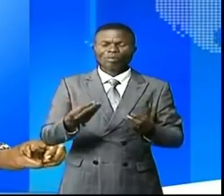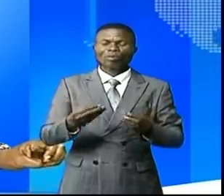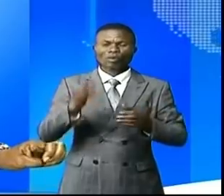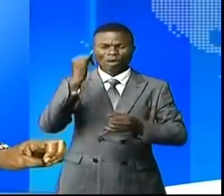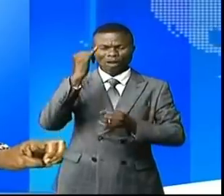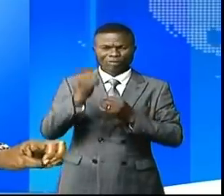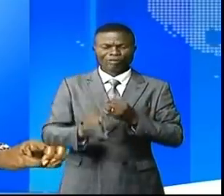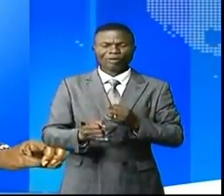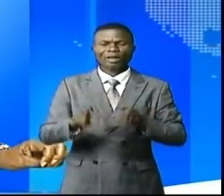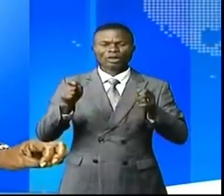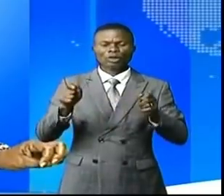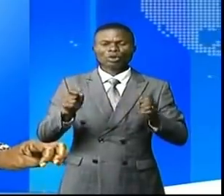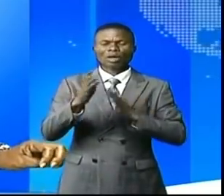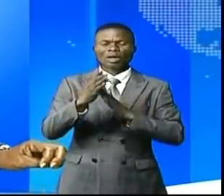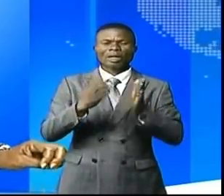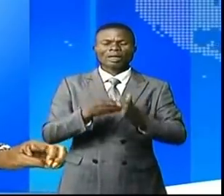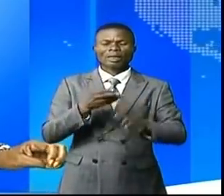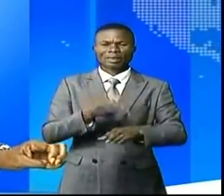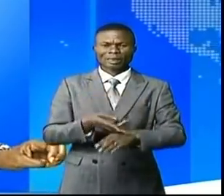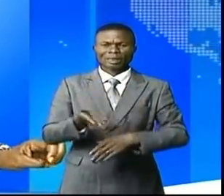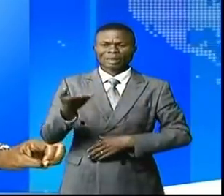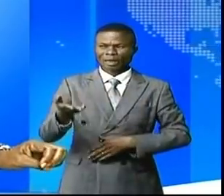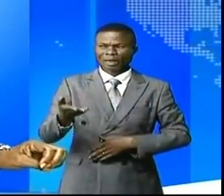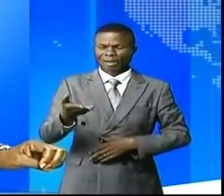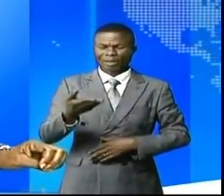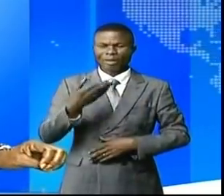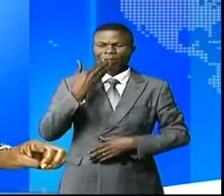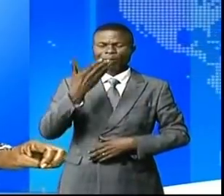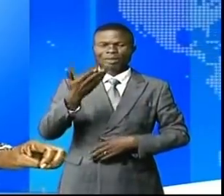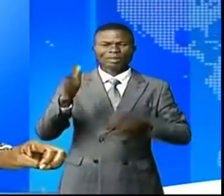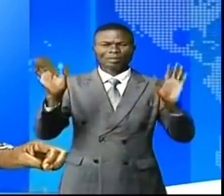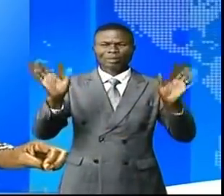Bouela reviendra sur ce même plateau pour la grande édition du journal. Au revoir.